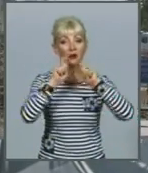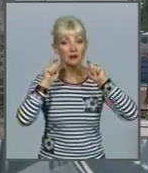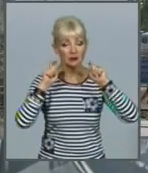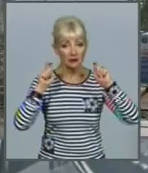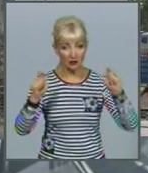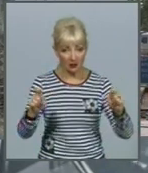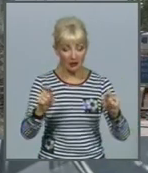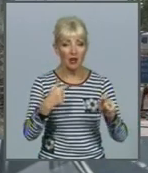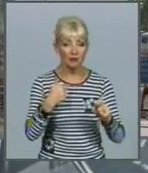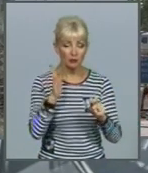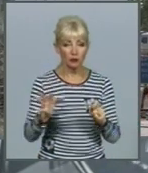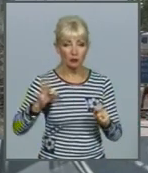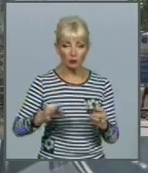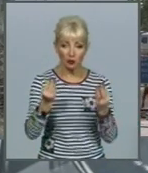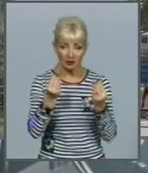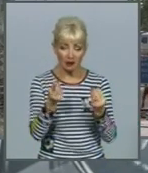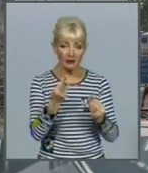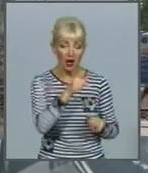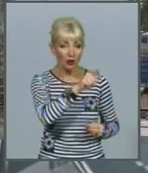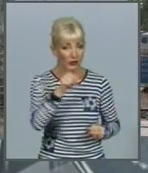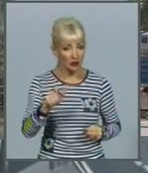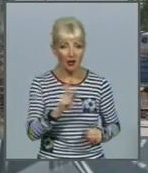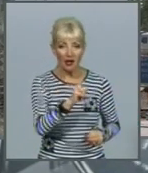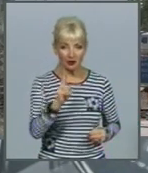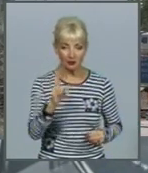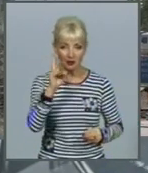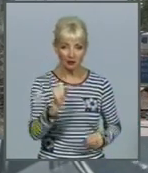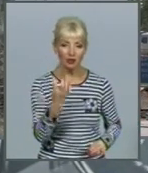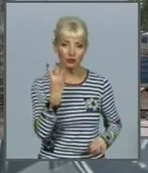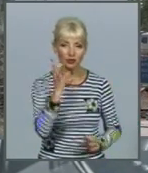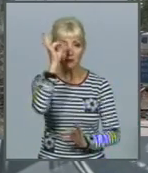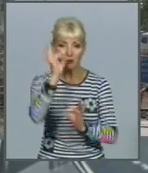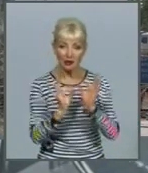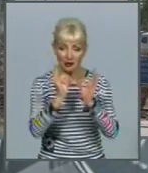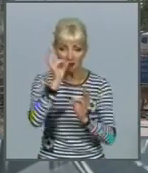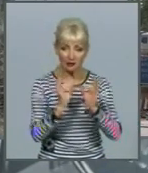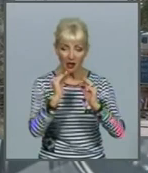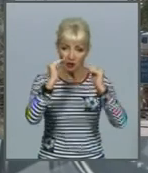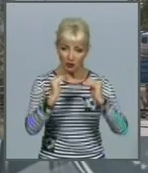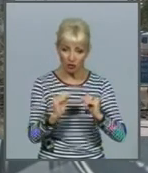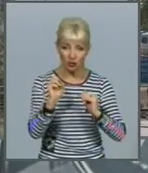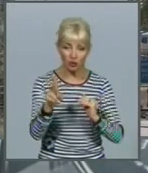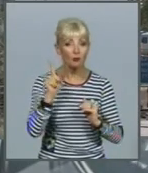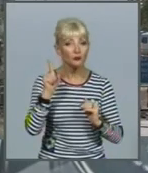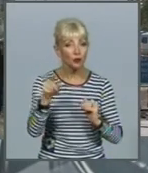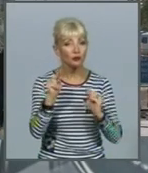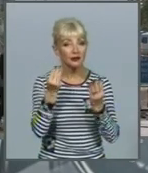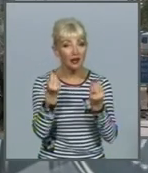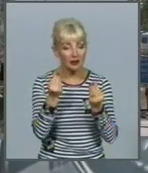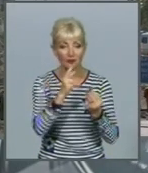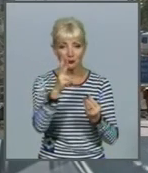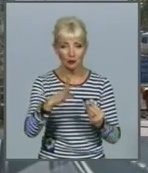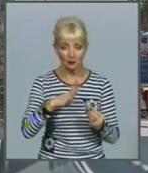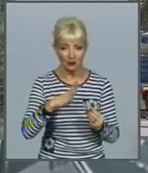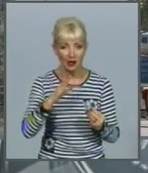для потребителей, который на 4% ниже, чем тот тариф, который был у нас в предыдущий